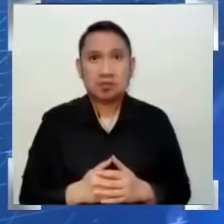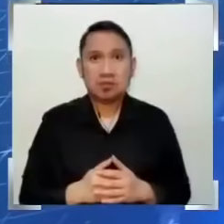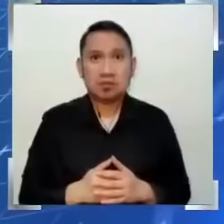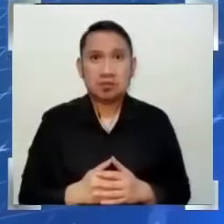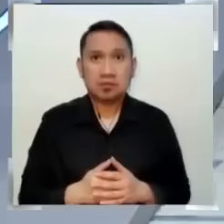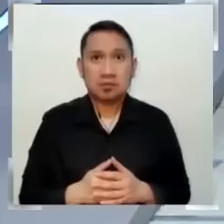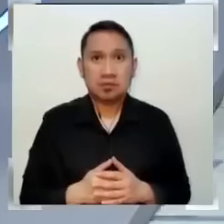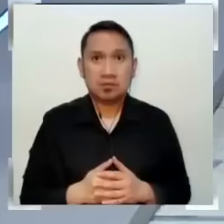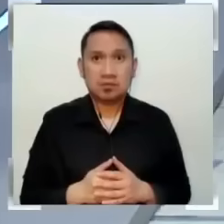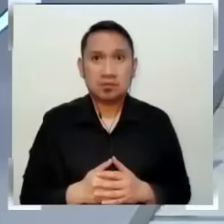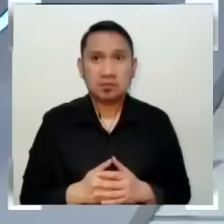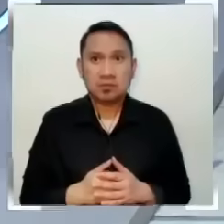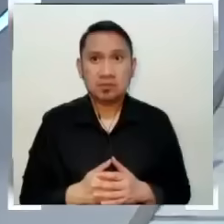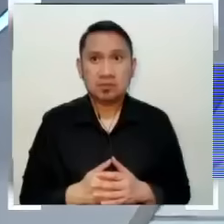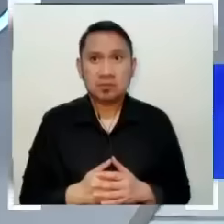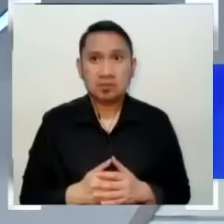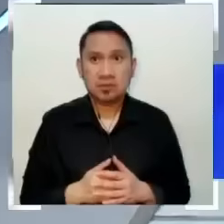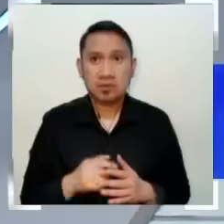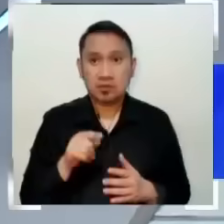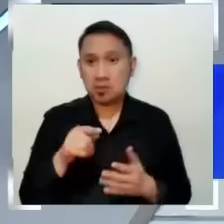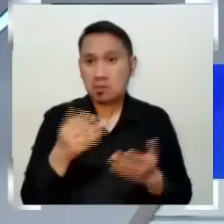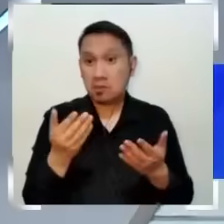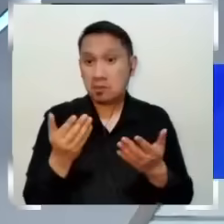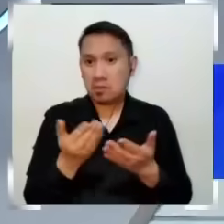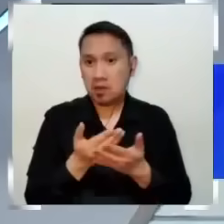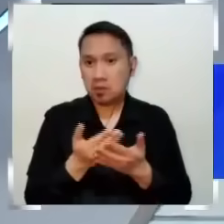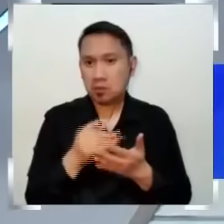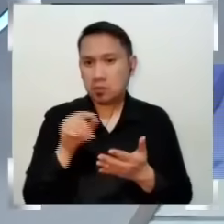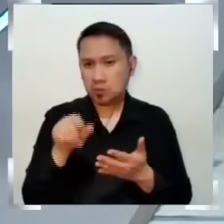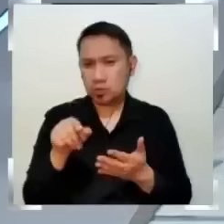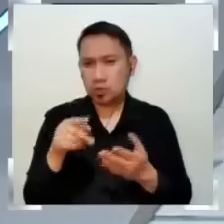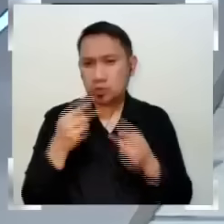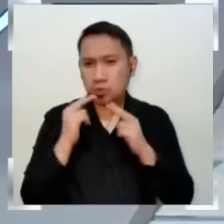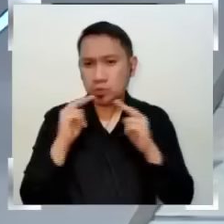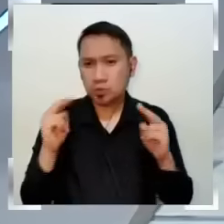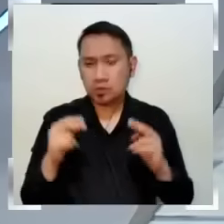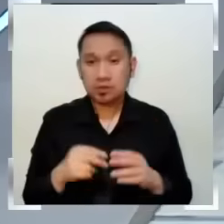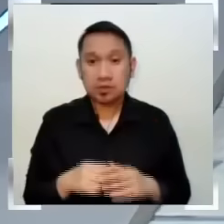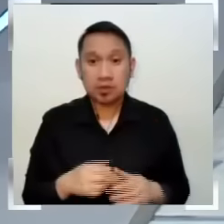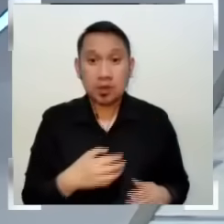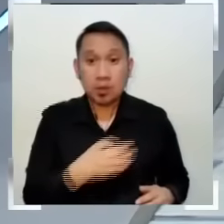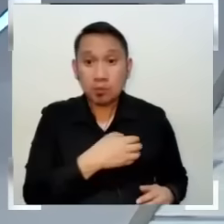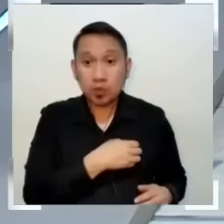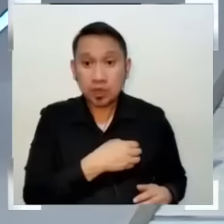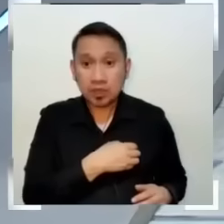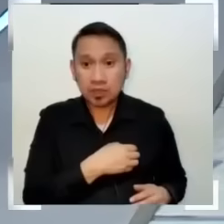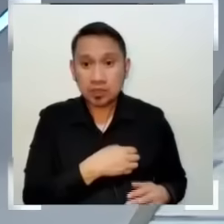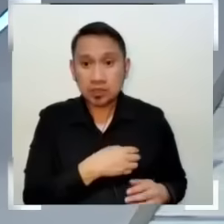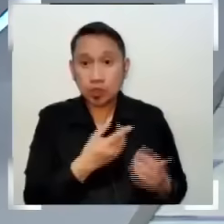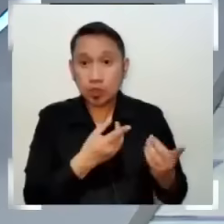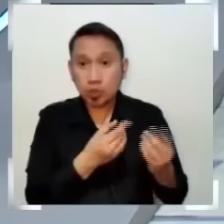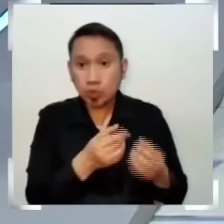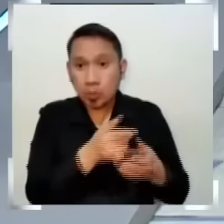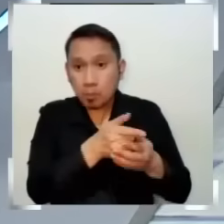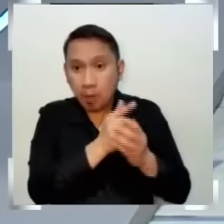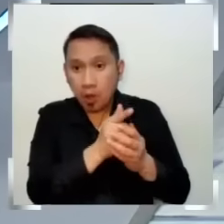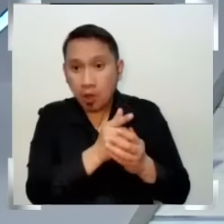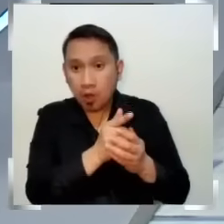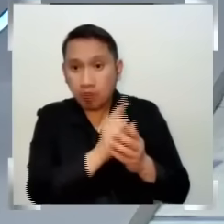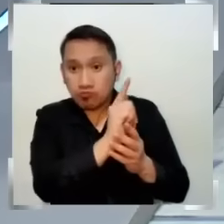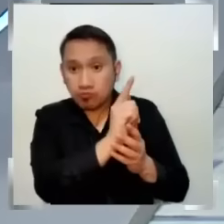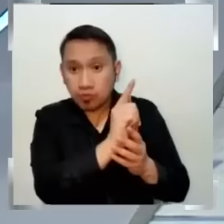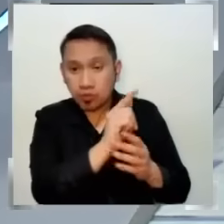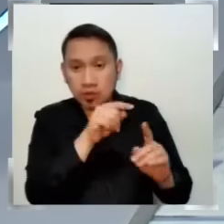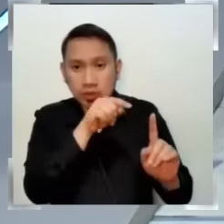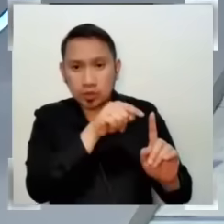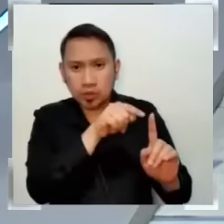Igan, bago sa saksi, nag-amok at nagpaputok pa ng baril ang isang pulis sa Las Piñas. Tinutukan pa niya ng baril ang isang